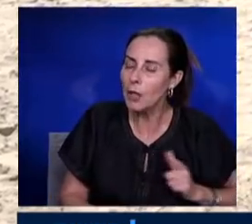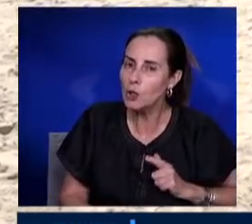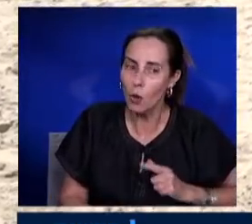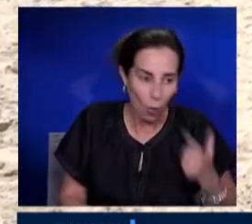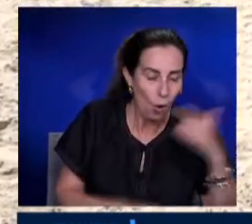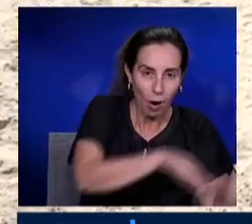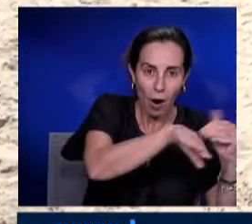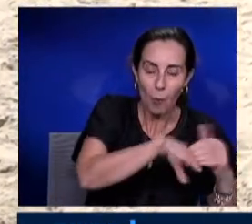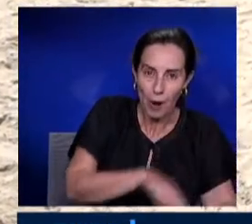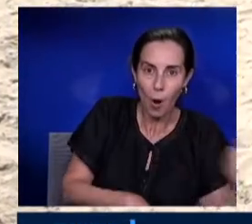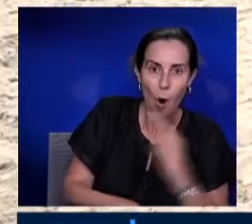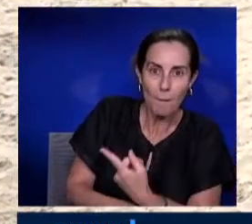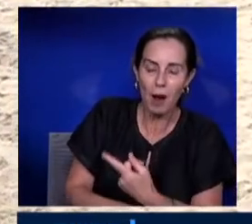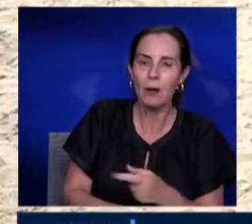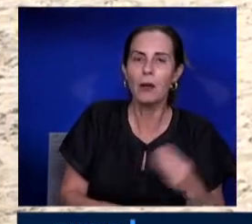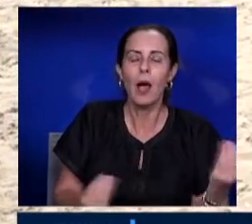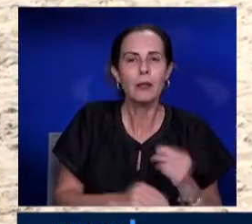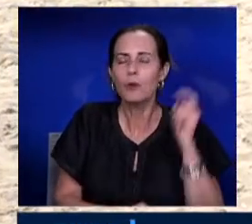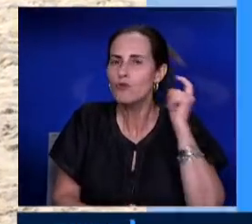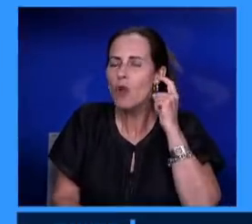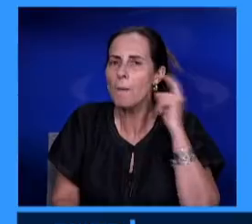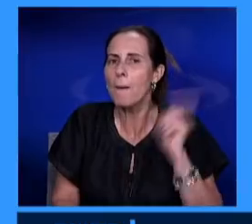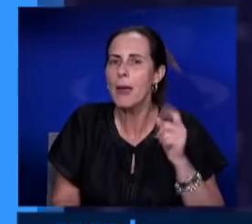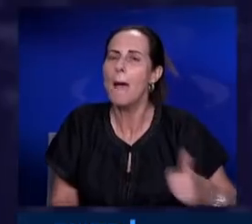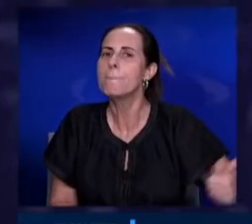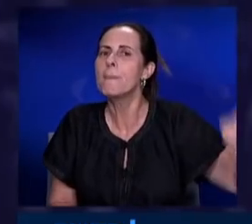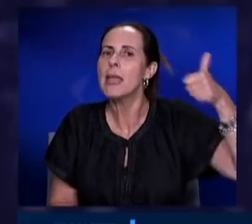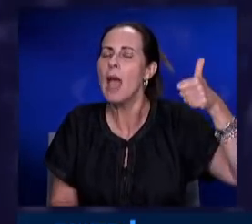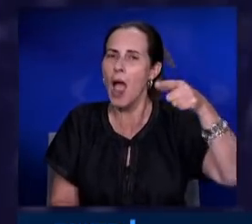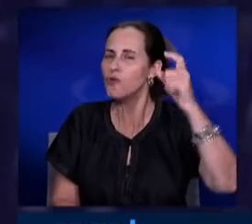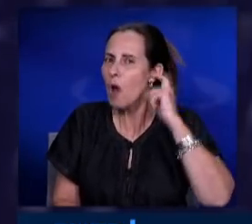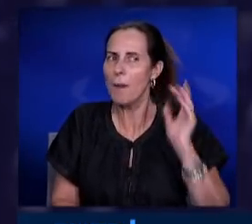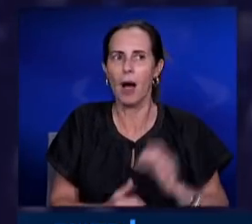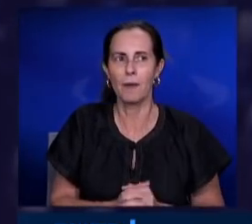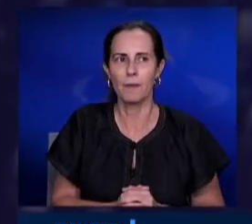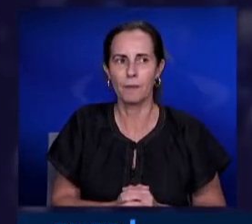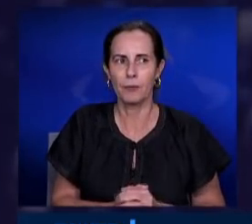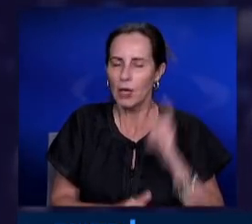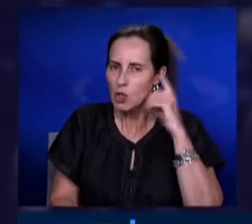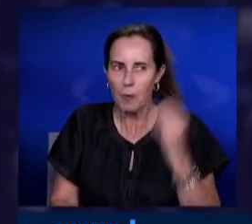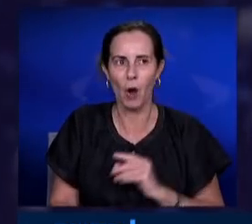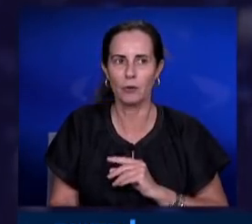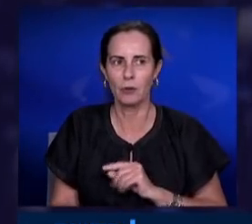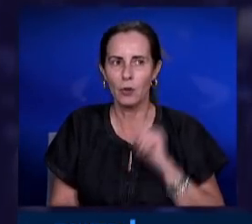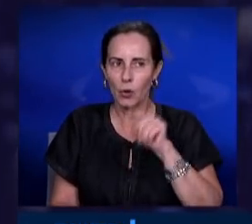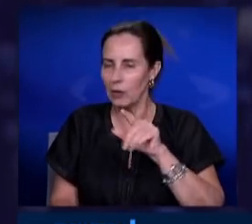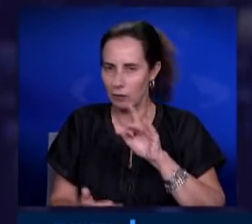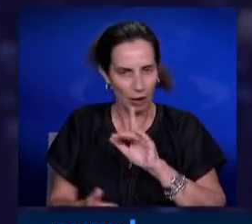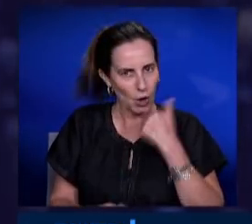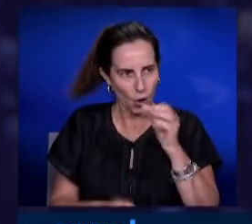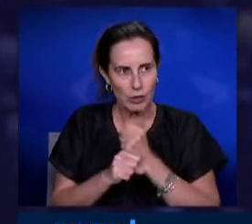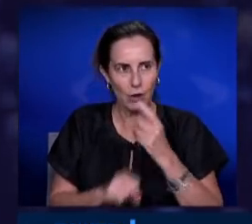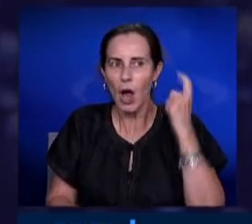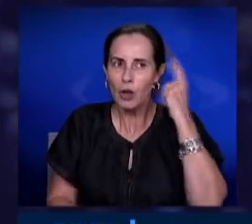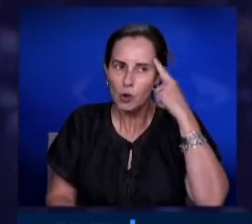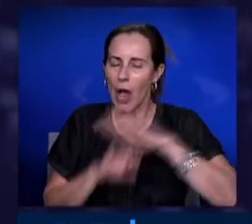תמיר בעירייה והדבר הגיע לאוזניו של המנהל הכל יכול מה טוב, אתה הולך איתי למקום לא טוב ואני יודע